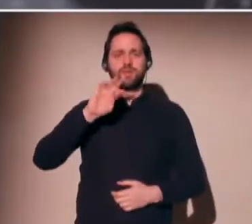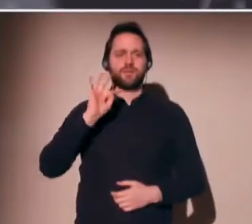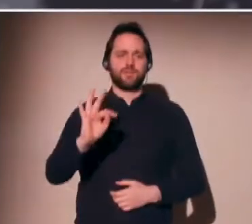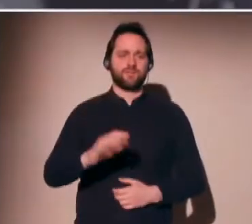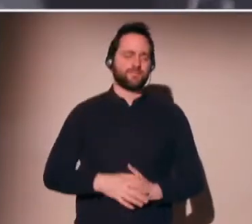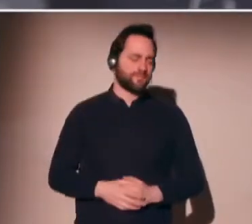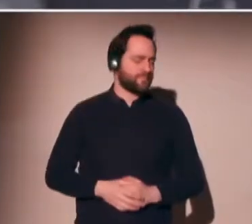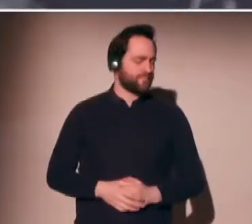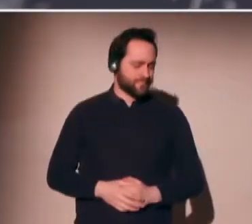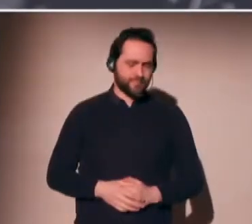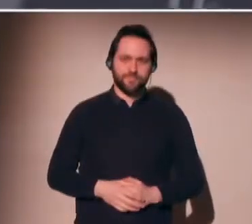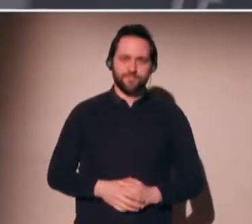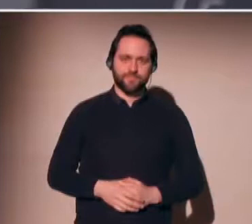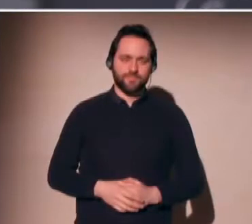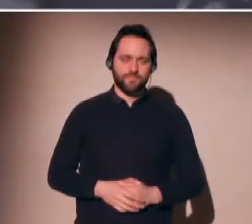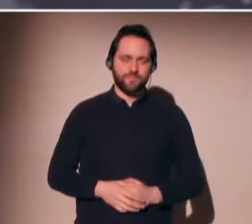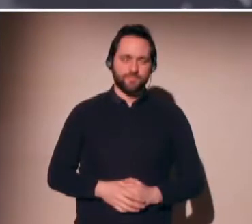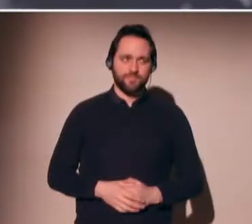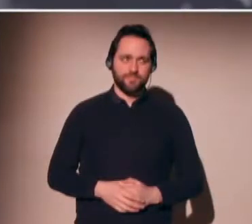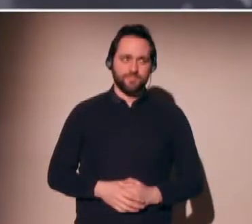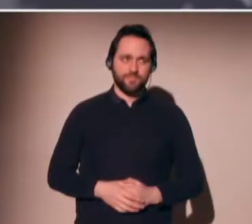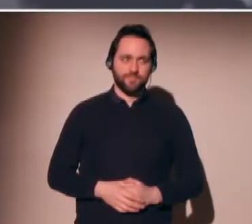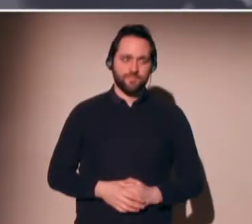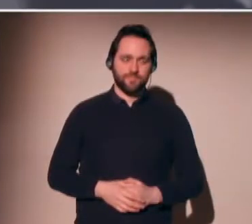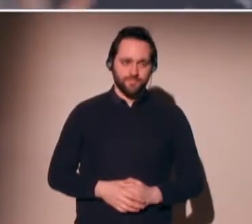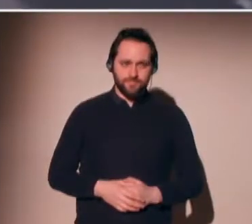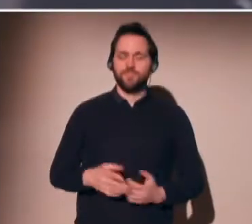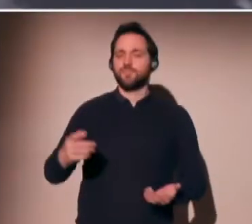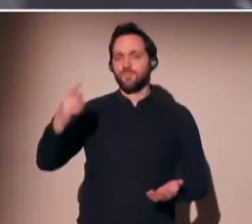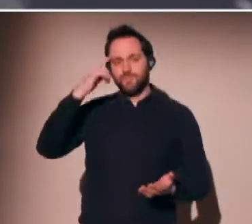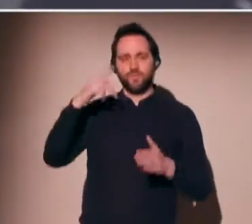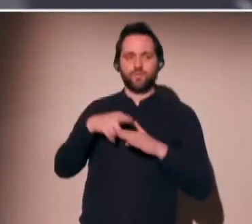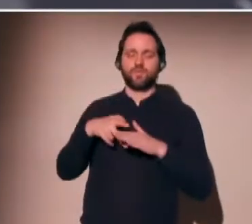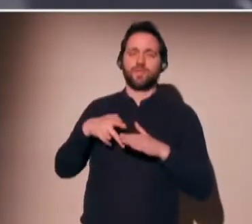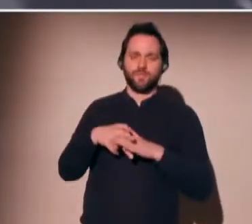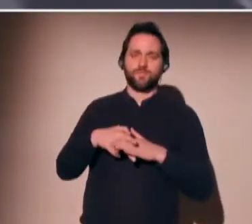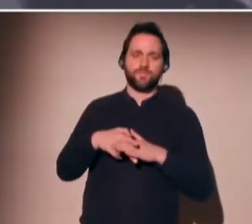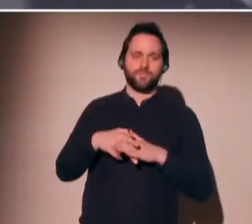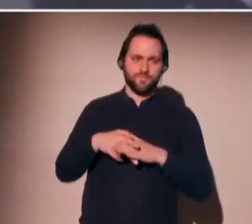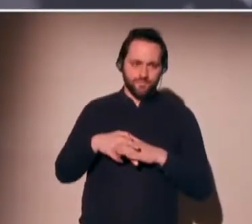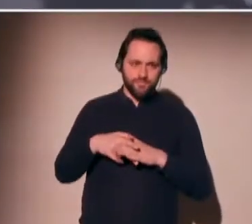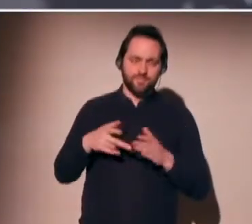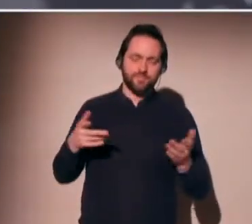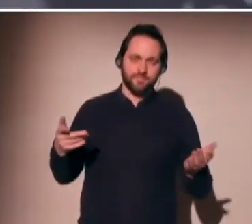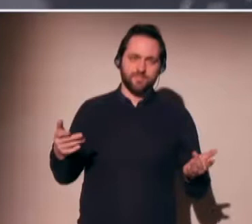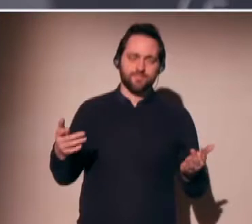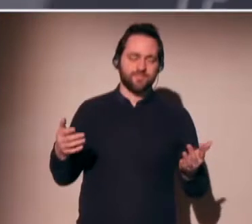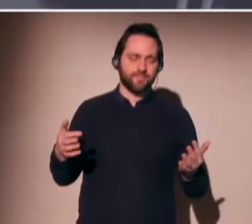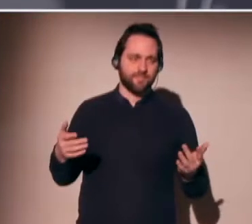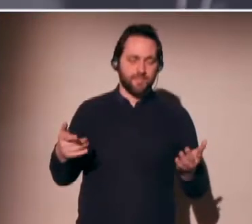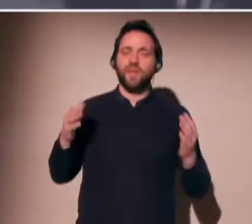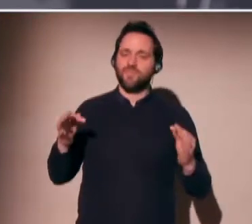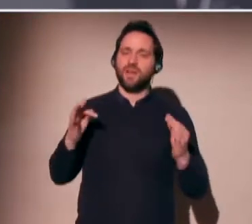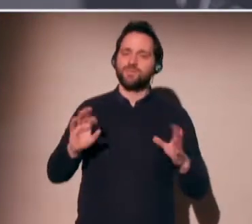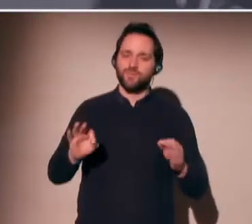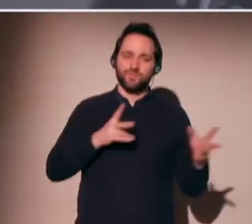So one point I'd like to make. Alors, pour commencer, concernant ces